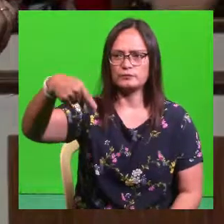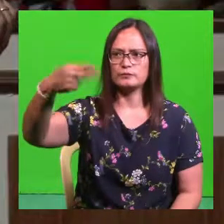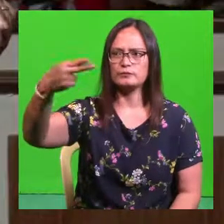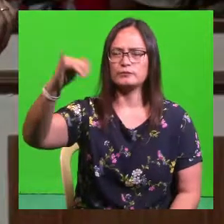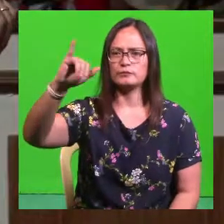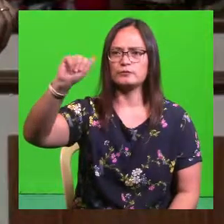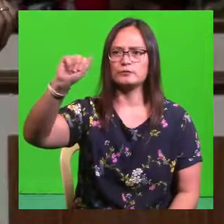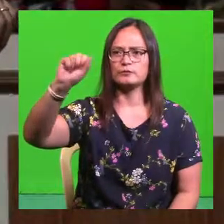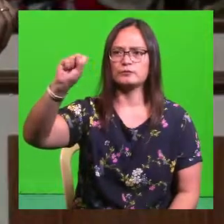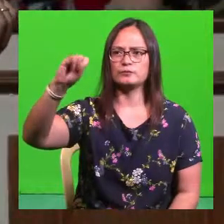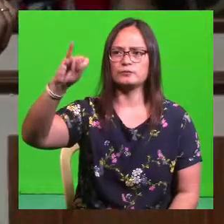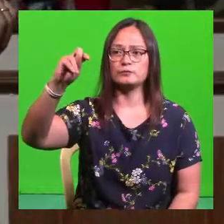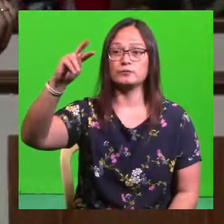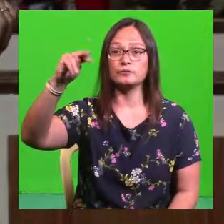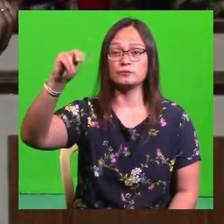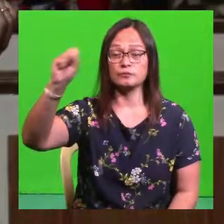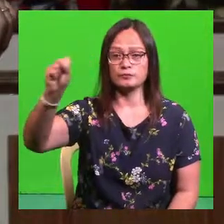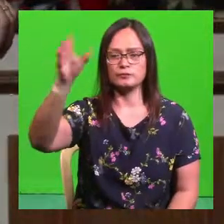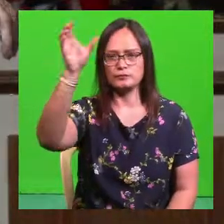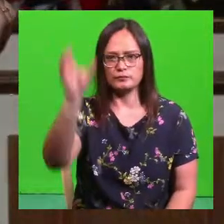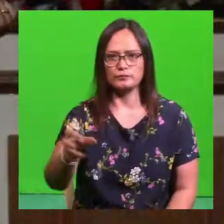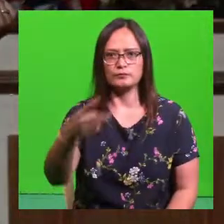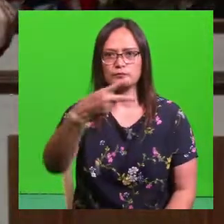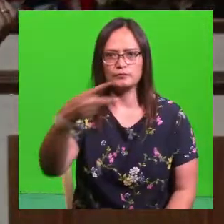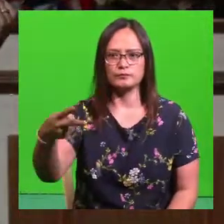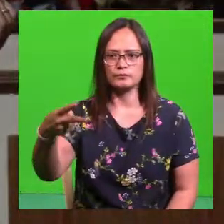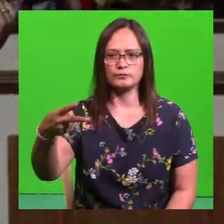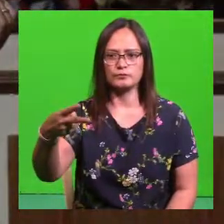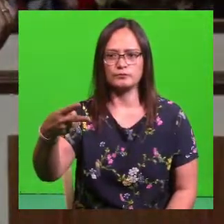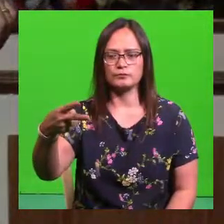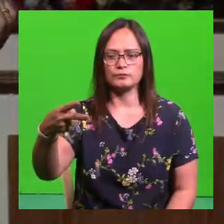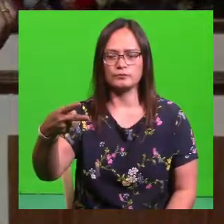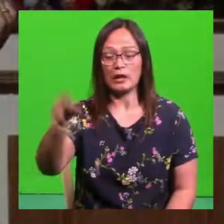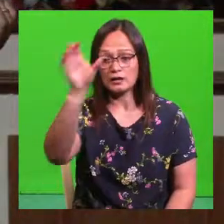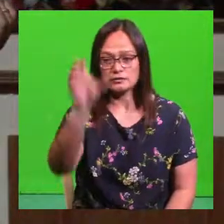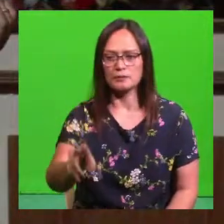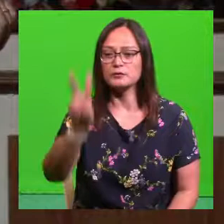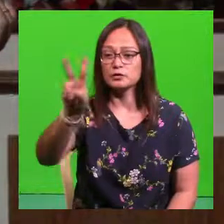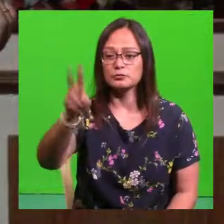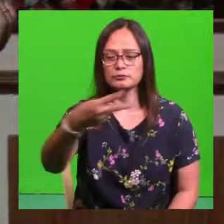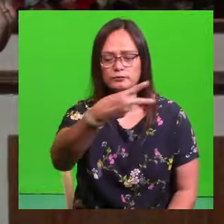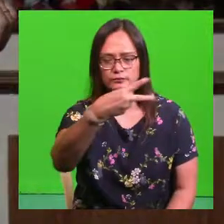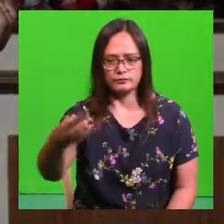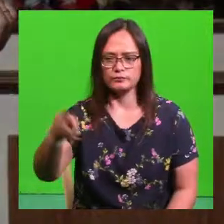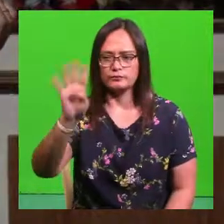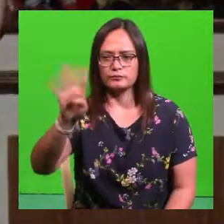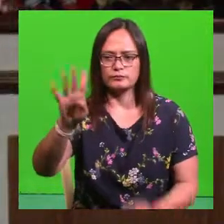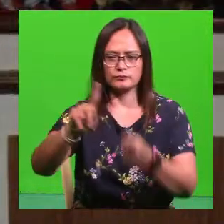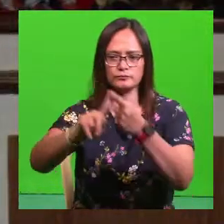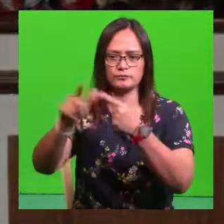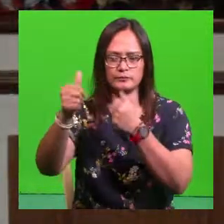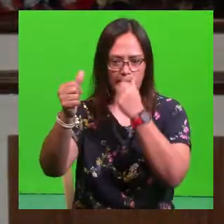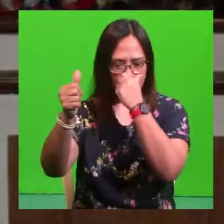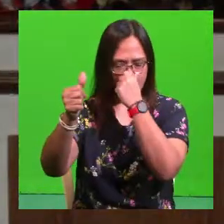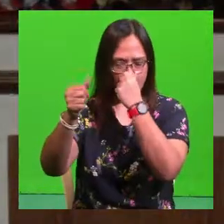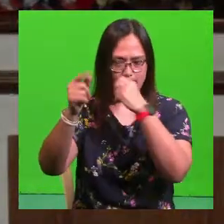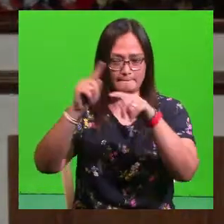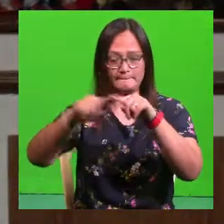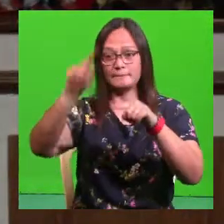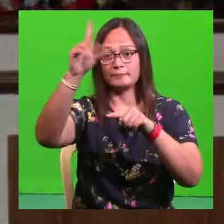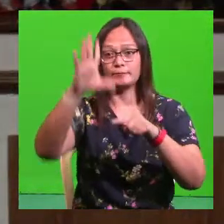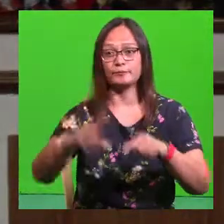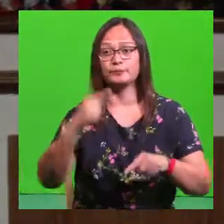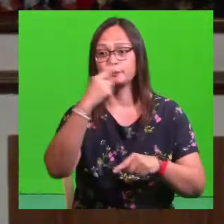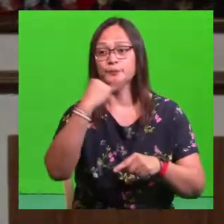2 and verses 4 to 10. But God, who is rich in mercy, for His great